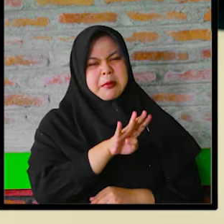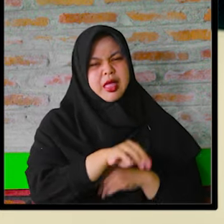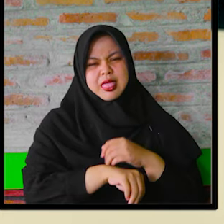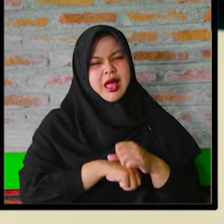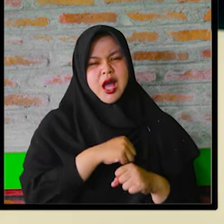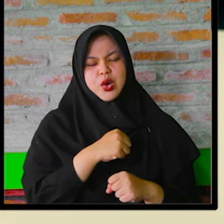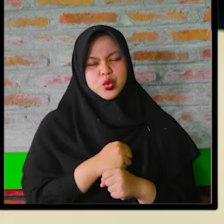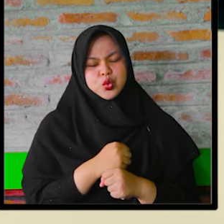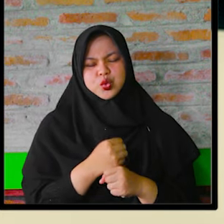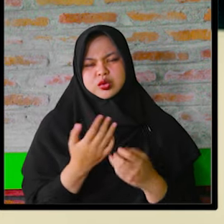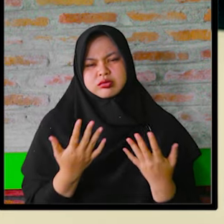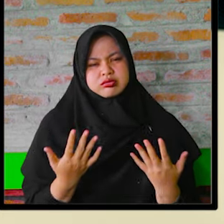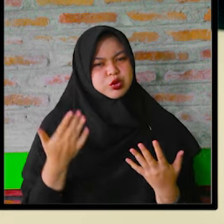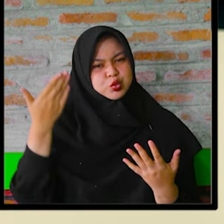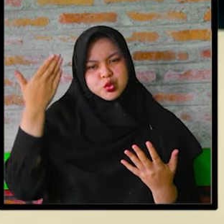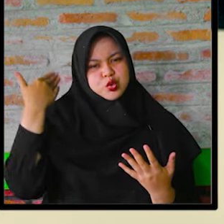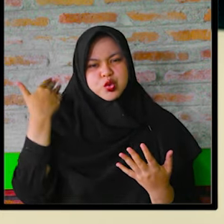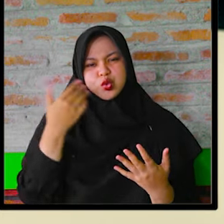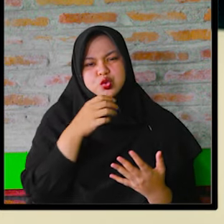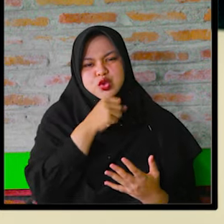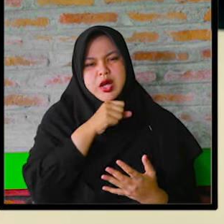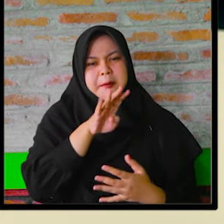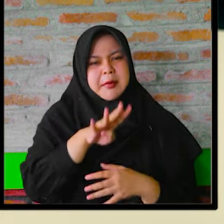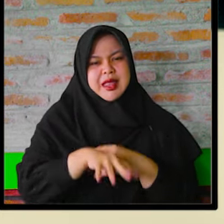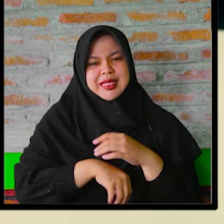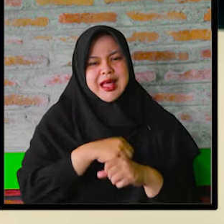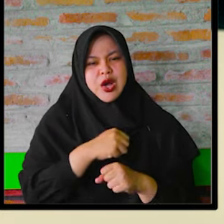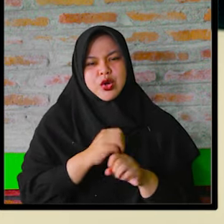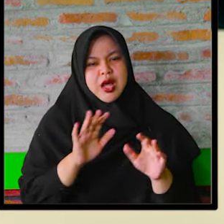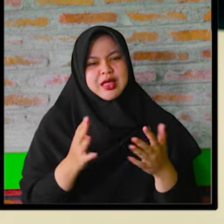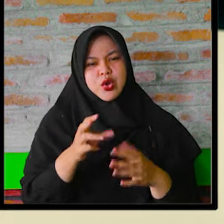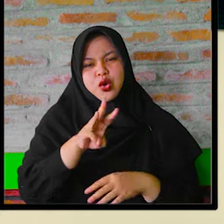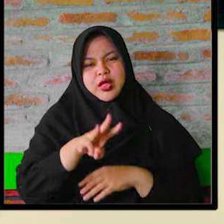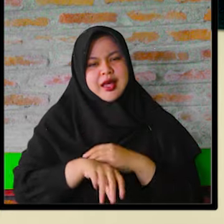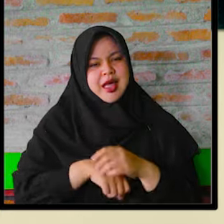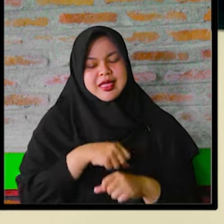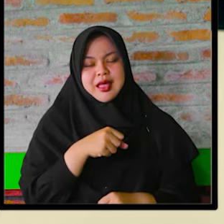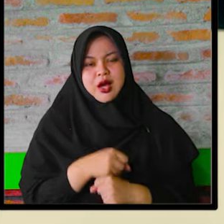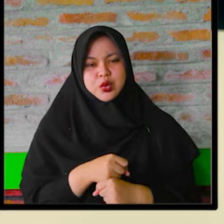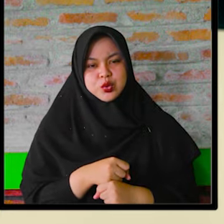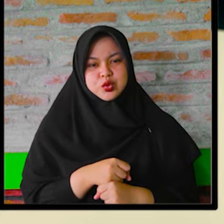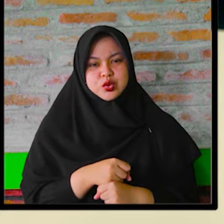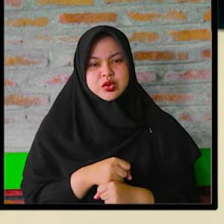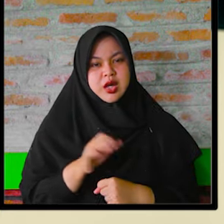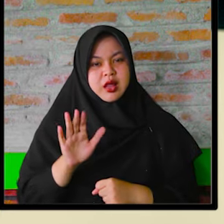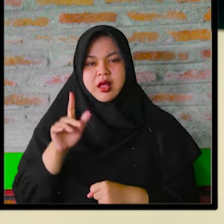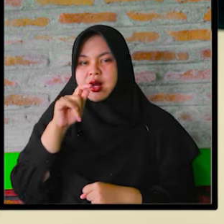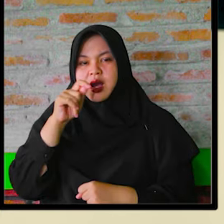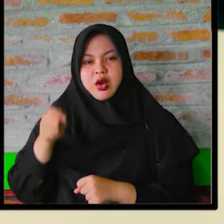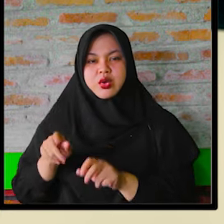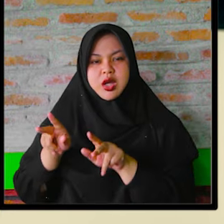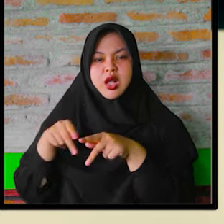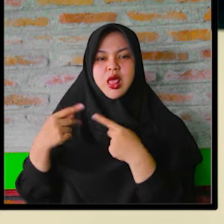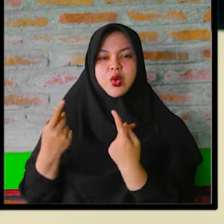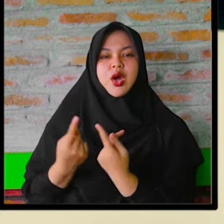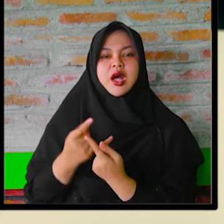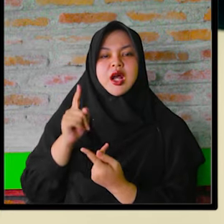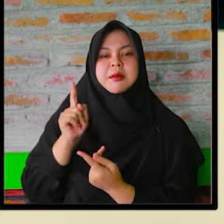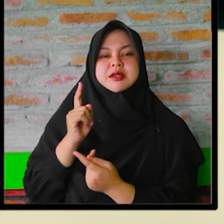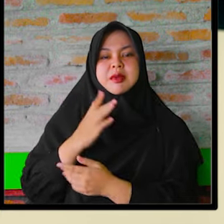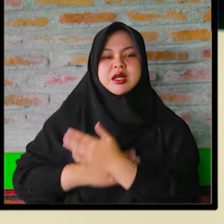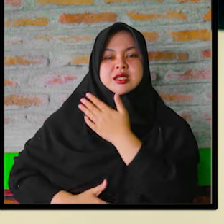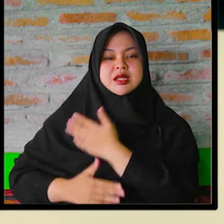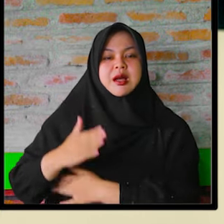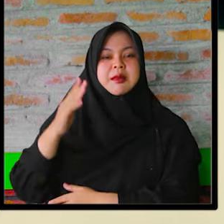waktu itu atau sekitar anak 4 tahun atau 3 tahun itu e tidak diakui oleh keluarganya karena disabilitasnya